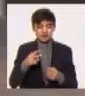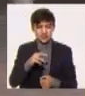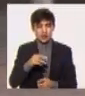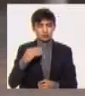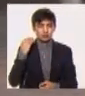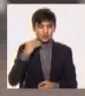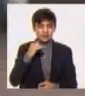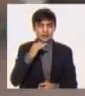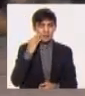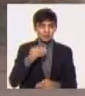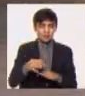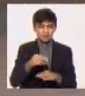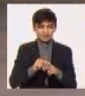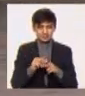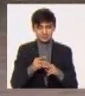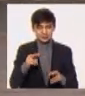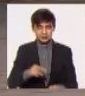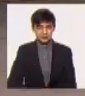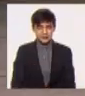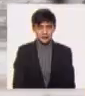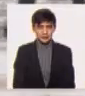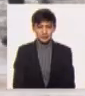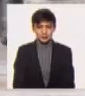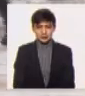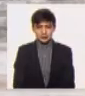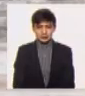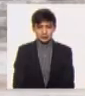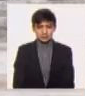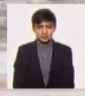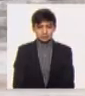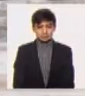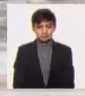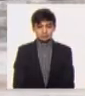Алматинской областях. Зарина Беремкул, Нуркен Токмурзин, Информбюро, Нур-Султан.